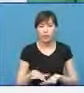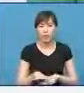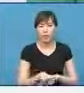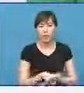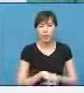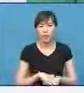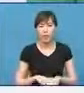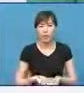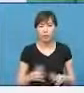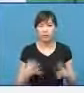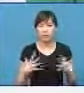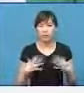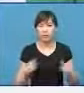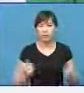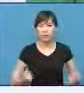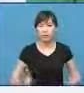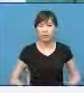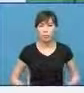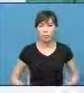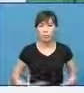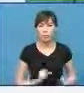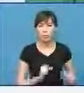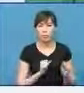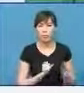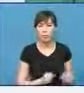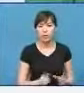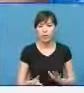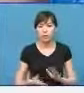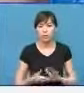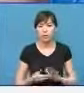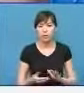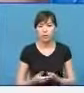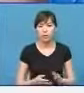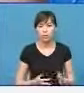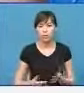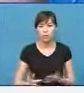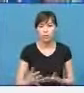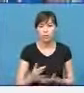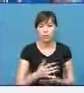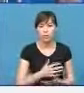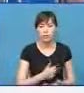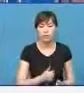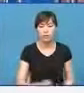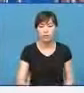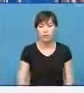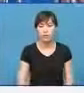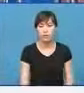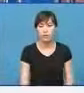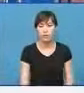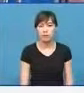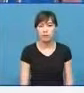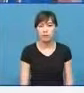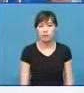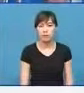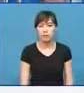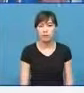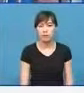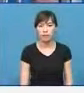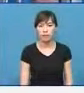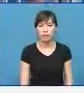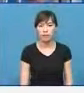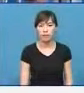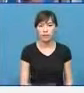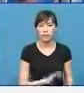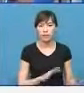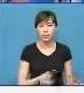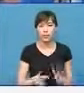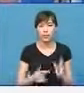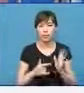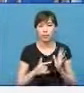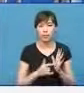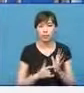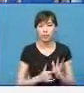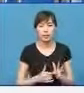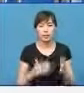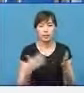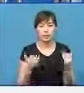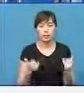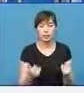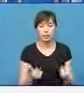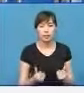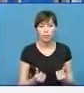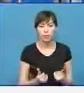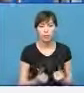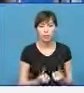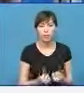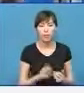өмір салтын сақтауға шақыру дейді ұйымдастырушылар. Спартакиаданың мақсаты біз енді күнделікті таңертеңнен кешке дейін